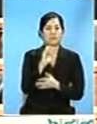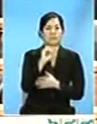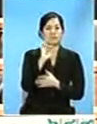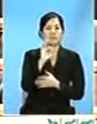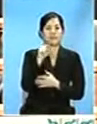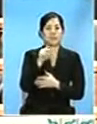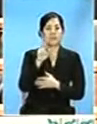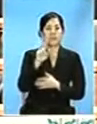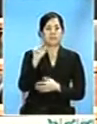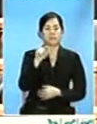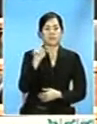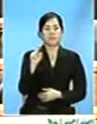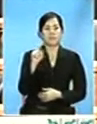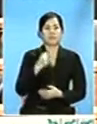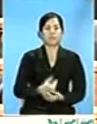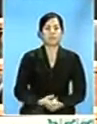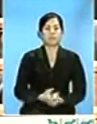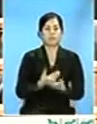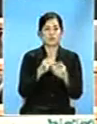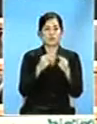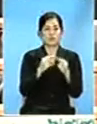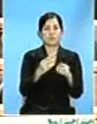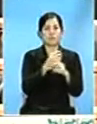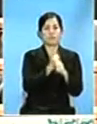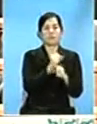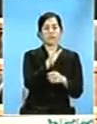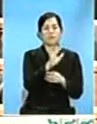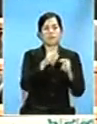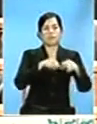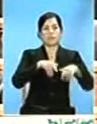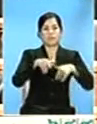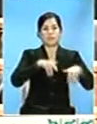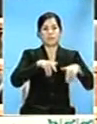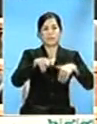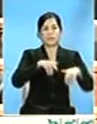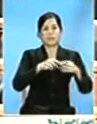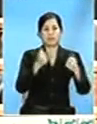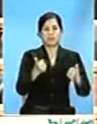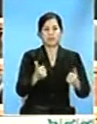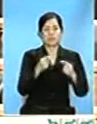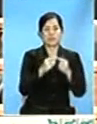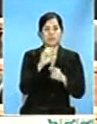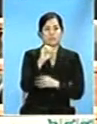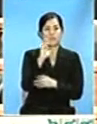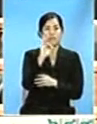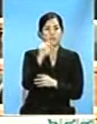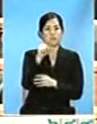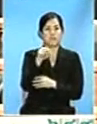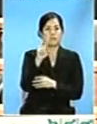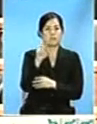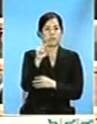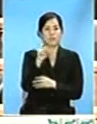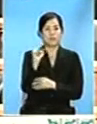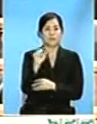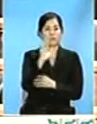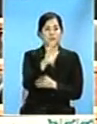59.2% ครับผลการสำรวจของประชาชนในประเทศปัจจุบันนี้นะครับ 59.2% ของกรุงเทพโ